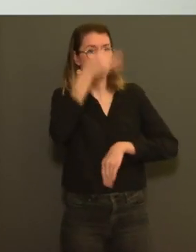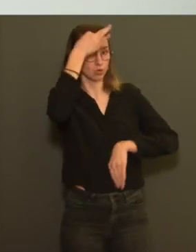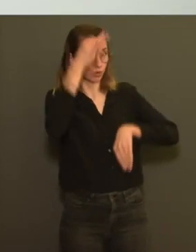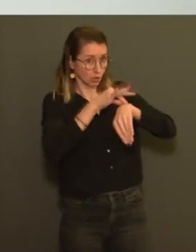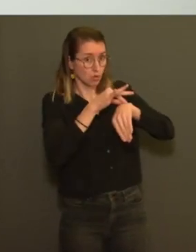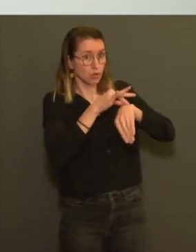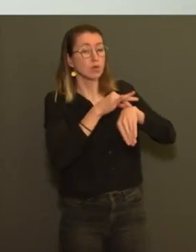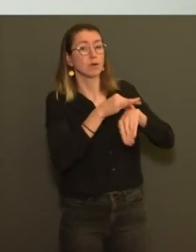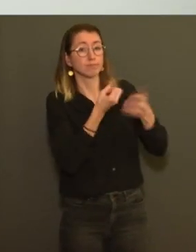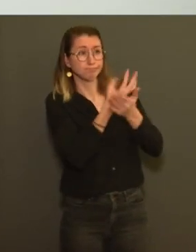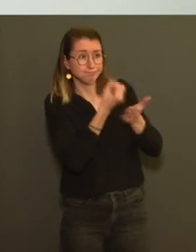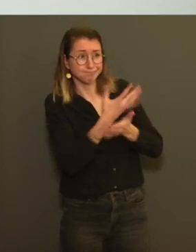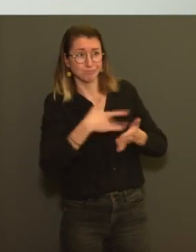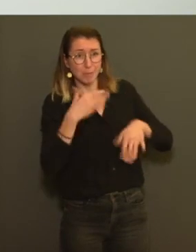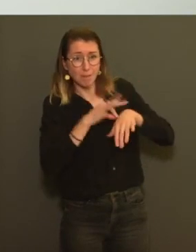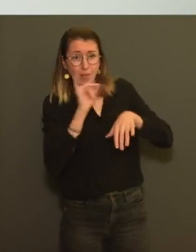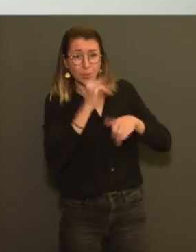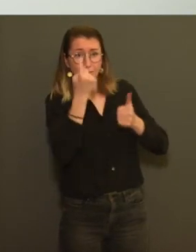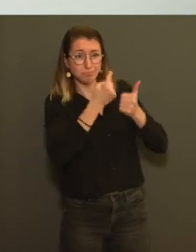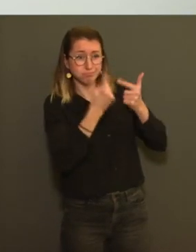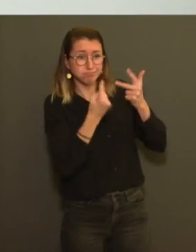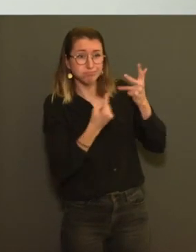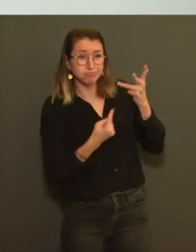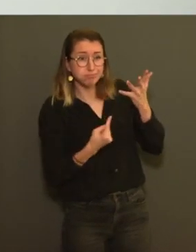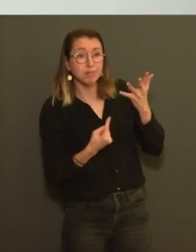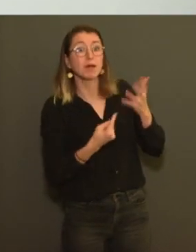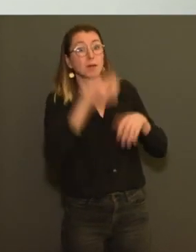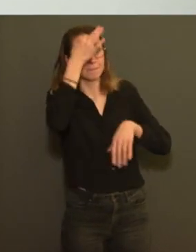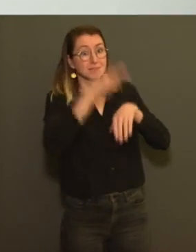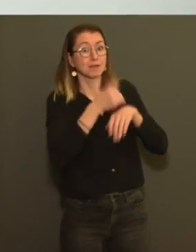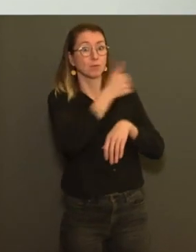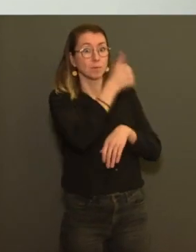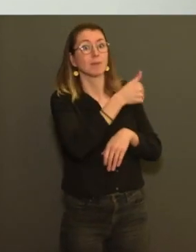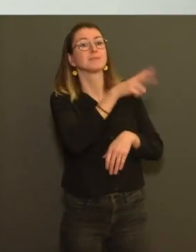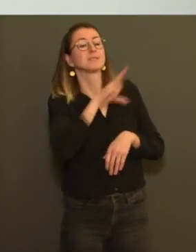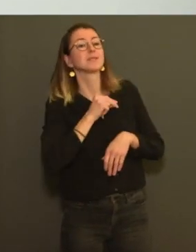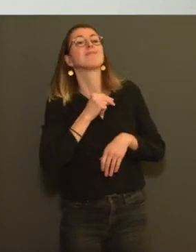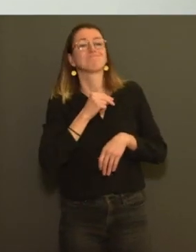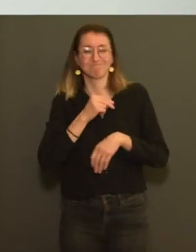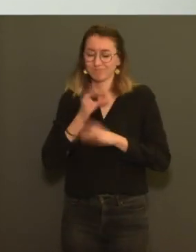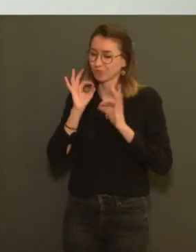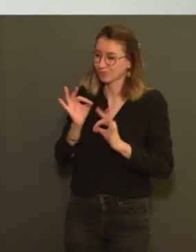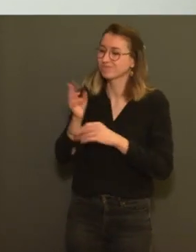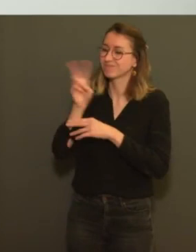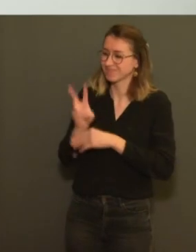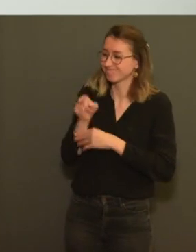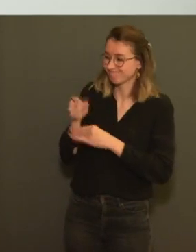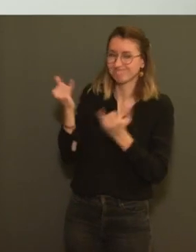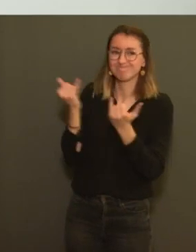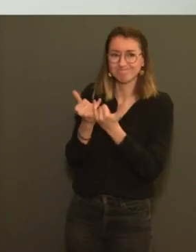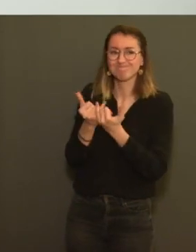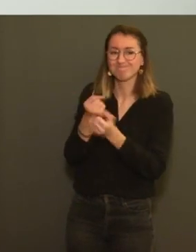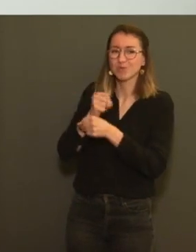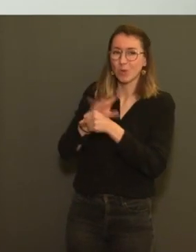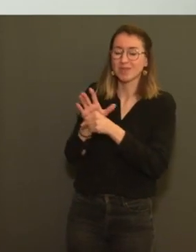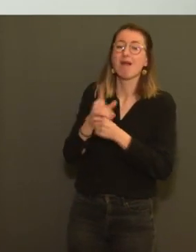bien correspondre aux symptômes d'un Covid et qui fera alors effectuer le test qui reste tout à fait adéquat